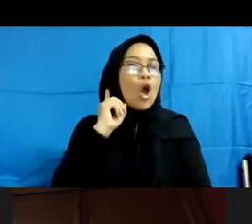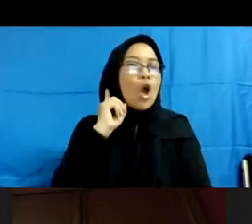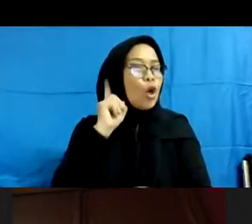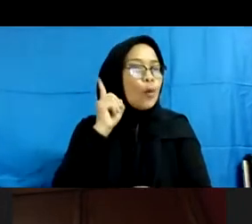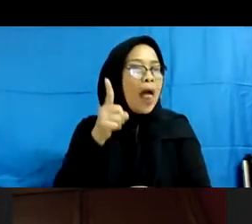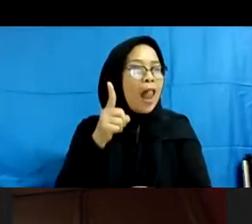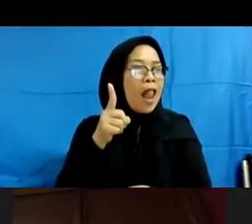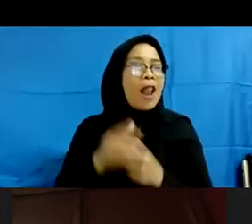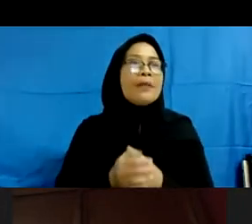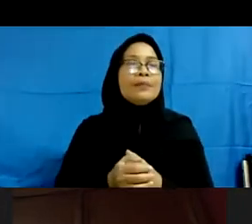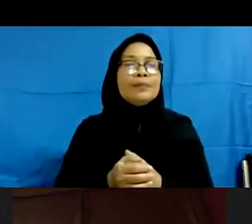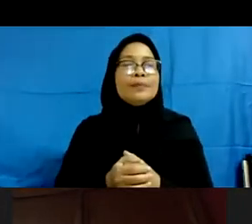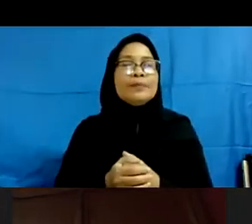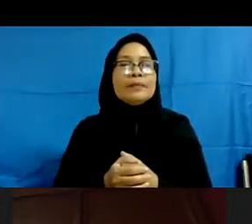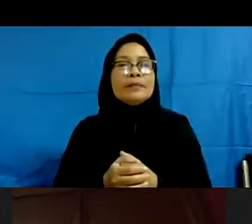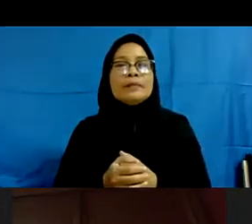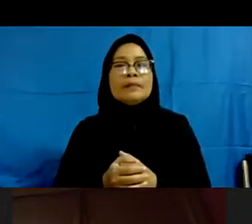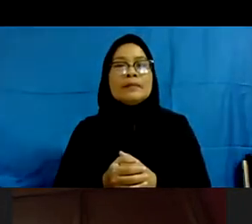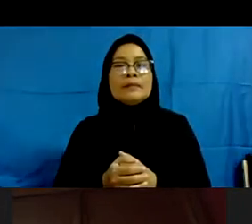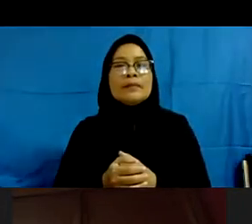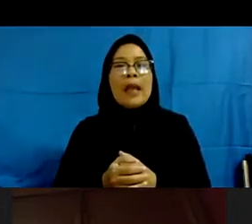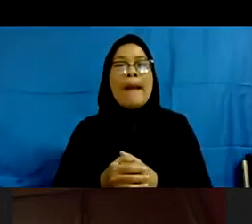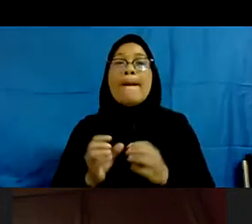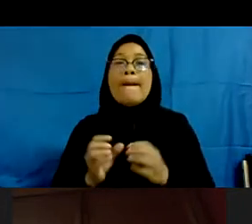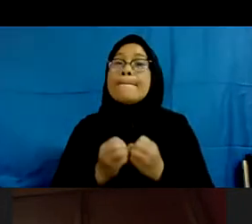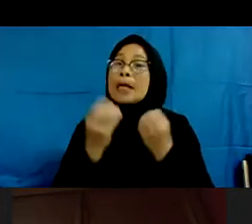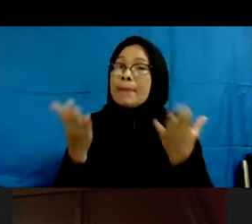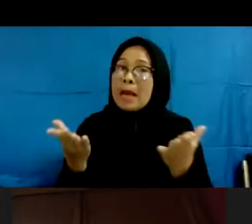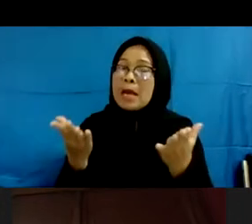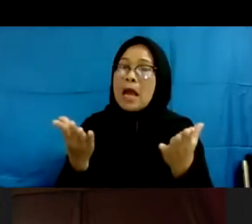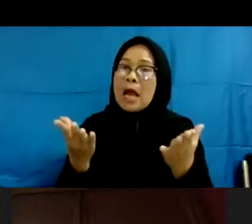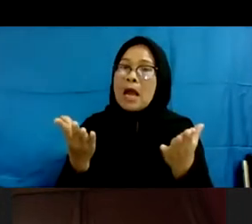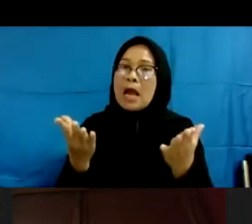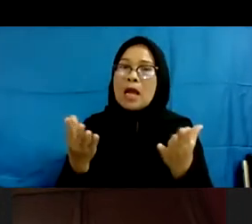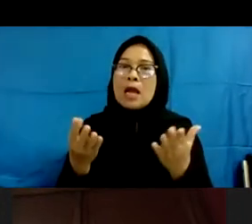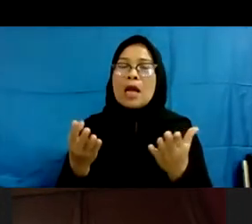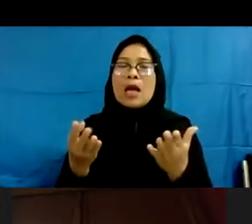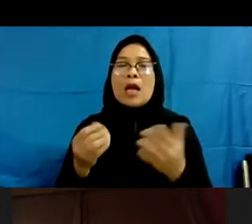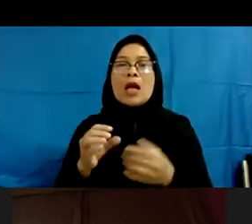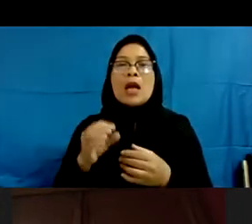Terus yang berikutnya pertanyaannya adalah bagaimana optimalisasi